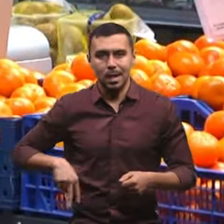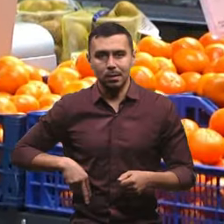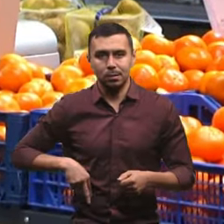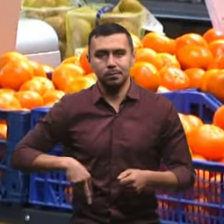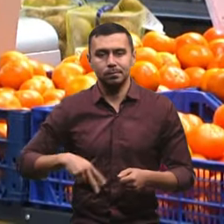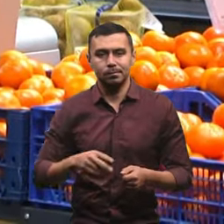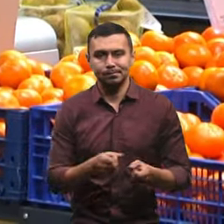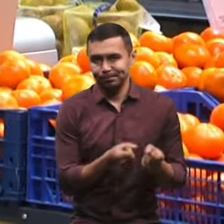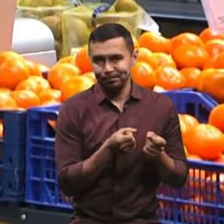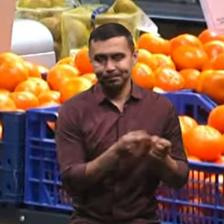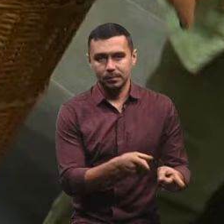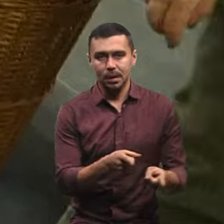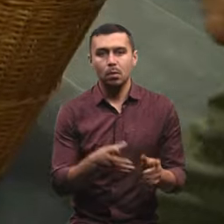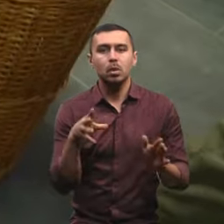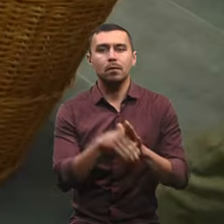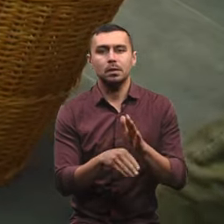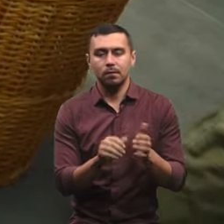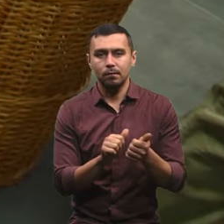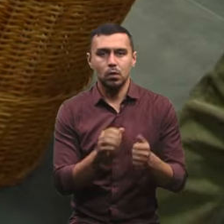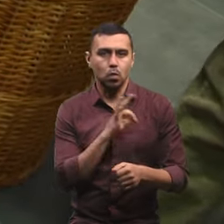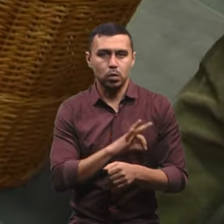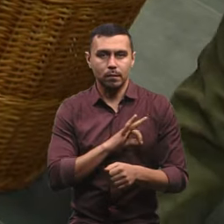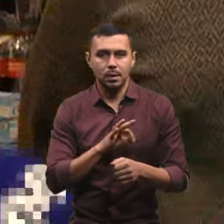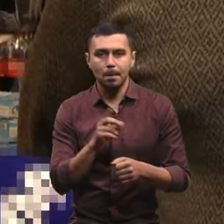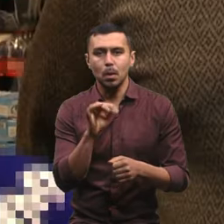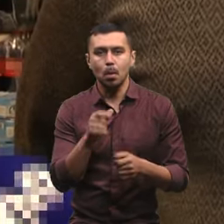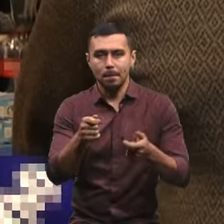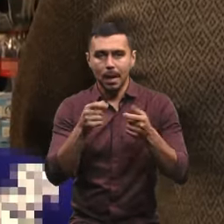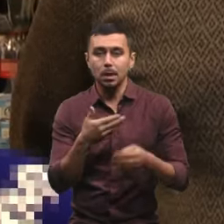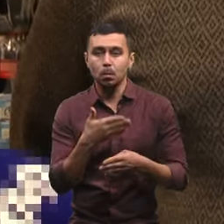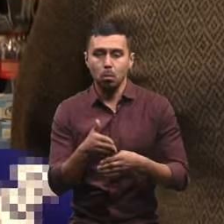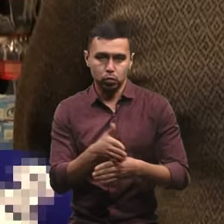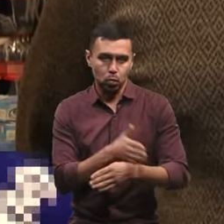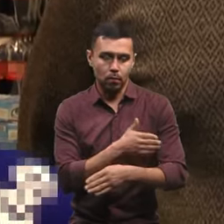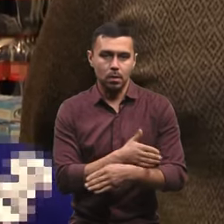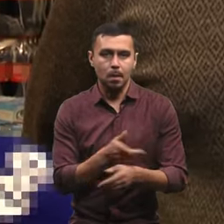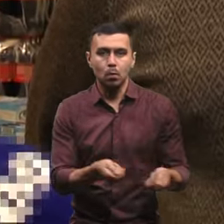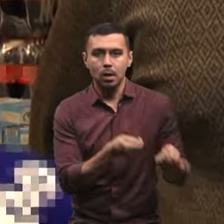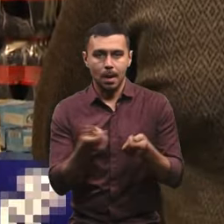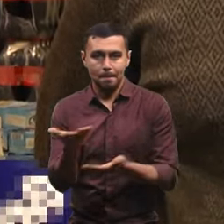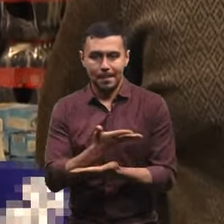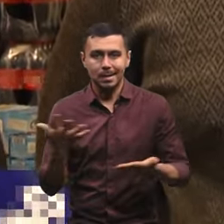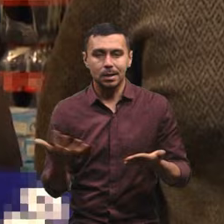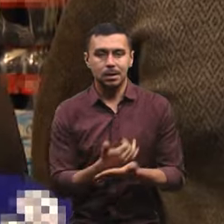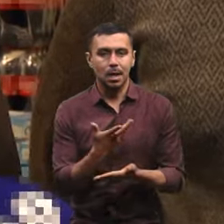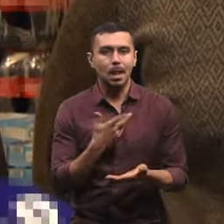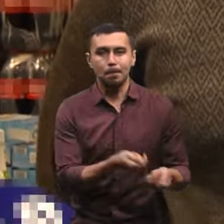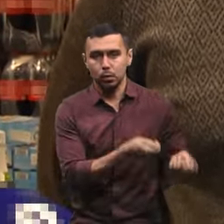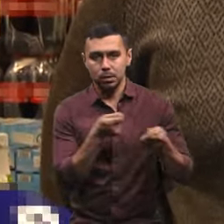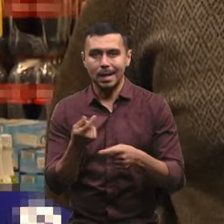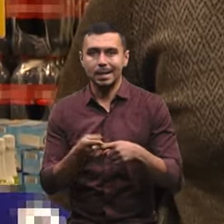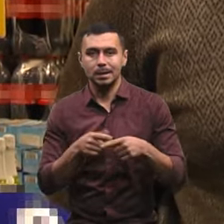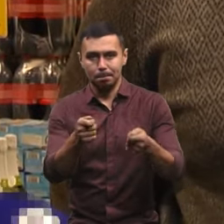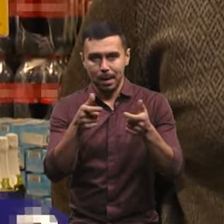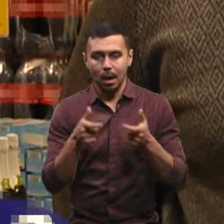Слободяна, утилізували. Впроваджували в обіг біопакети тут поступово. Постачальника, да, ми знайшли, який нам постачає ці пакети.